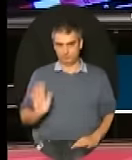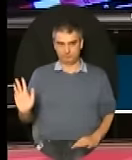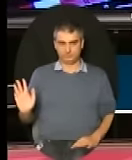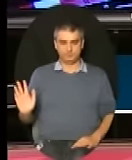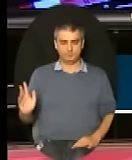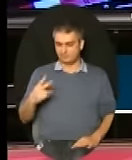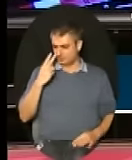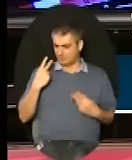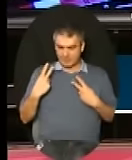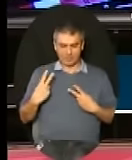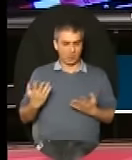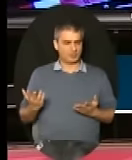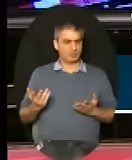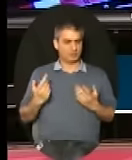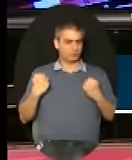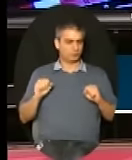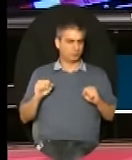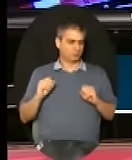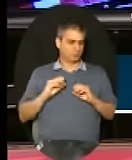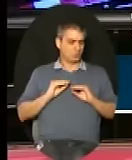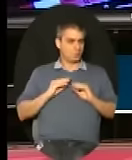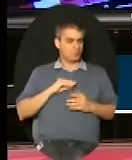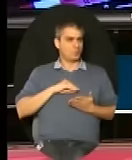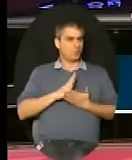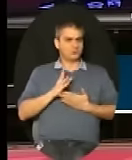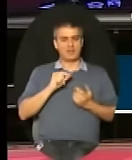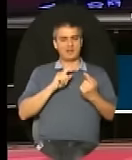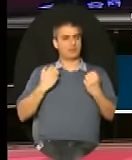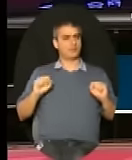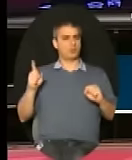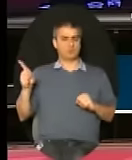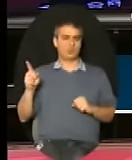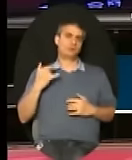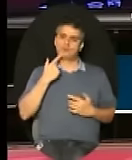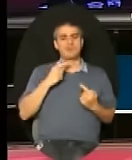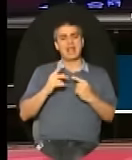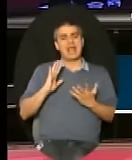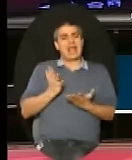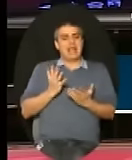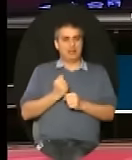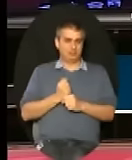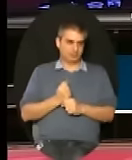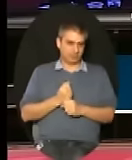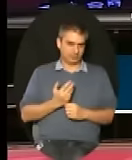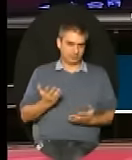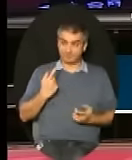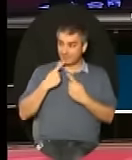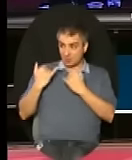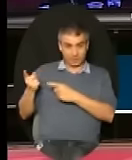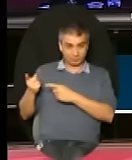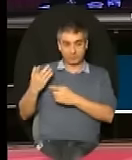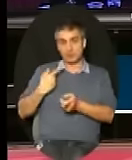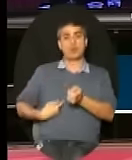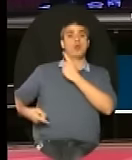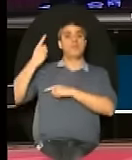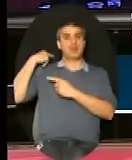ברמה העקרונית, המוסרית, הדמוקרטית. עכשיו הוא נותן לנו להתווכח על המחיר. הדיון עכשיו, לעומת הדיון